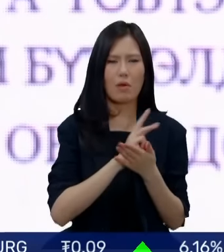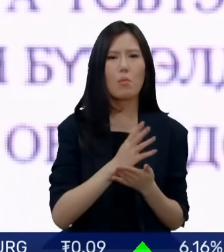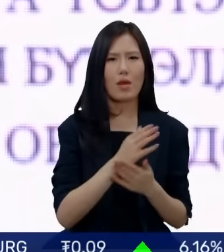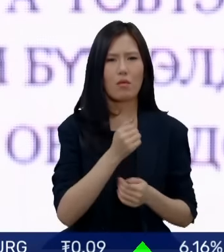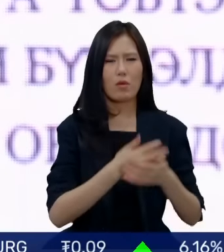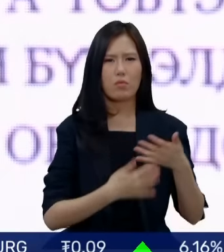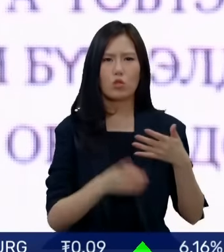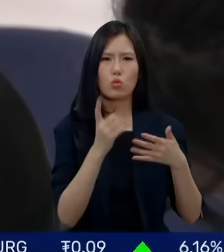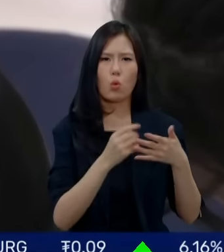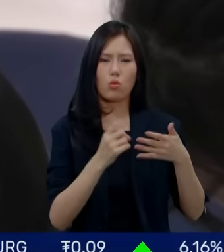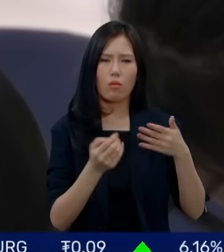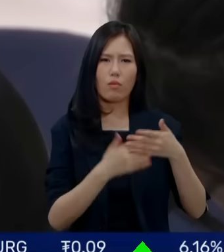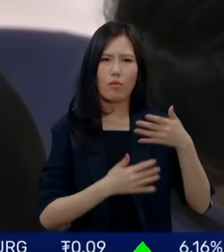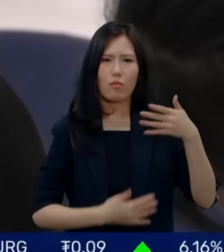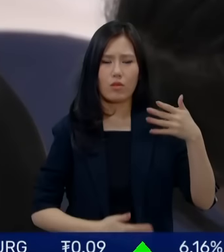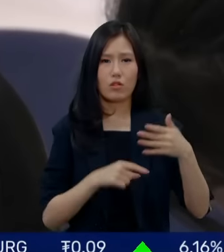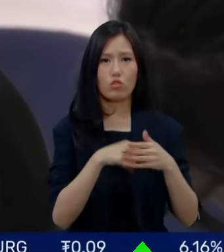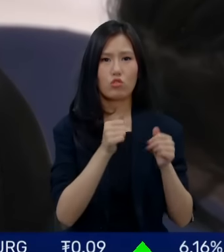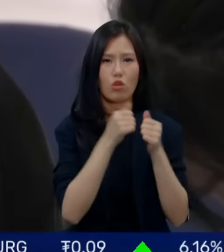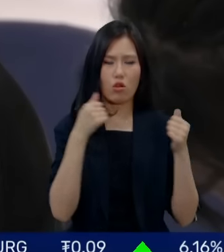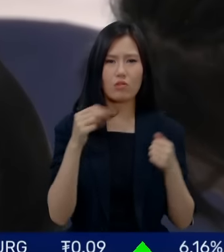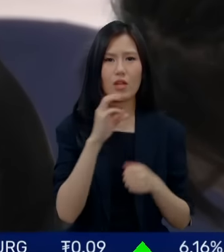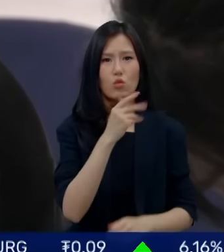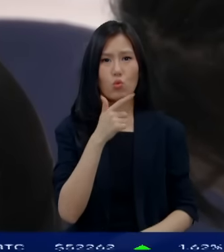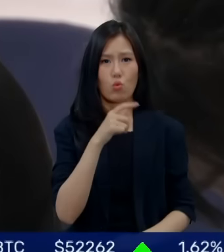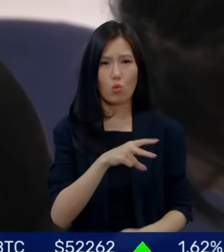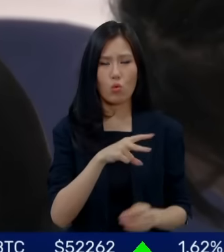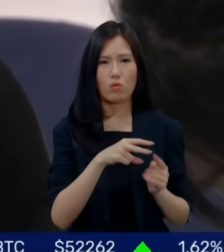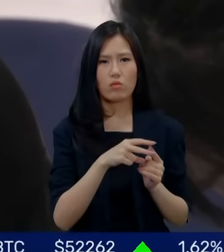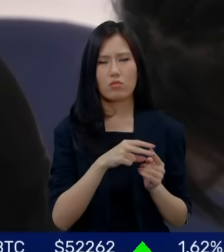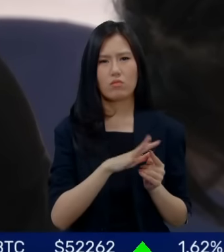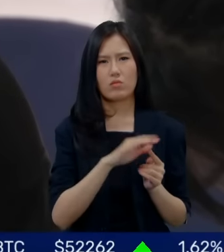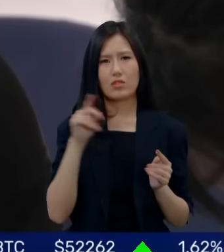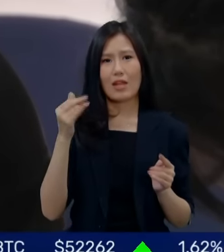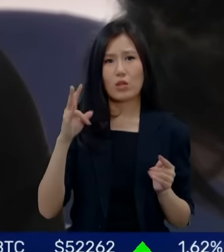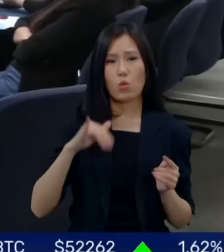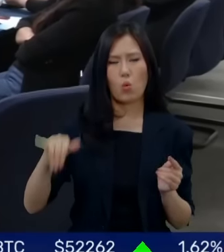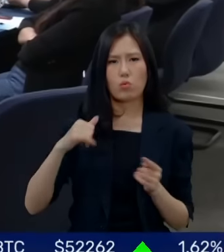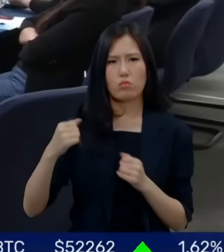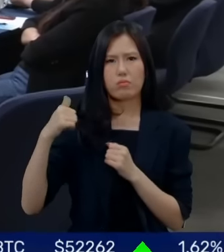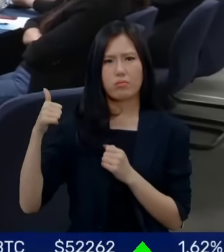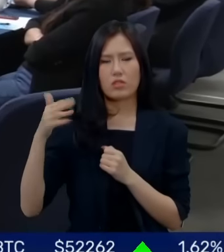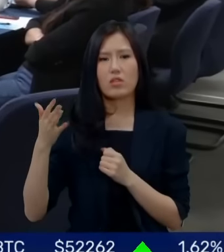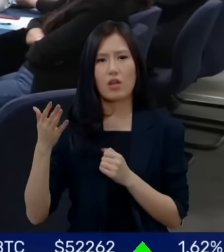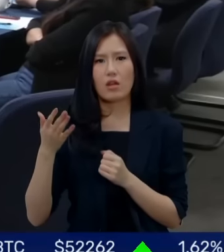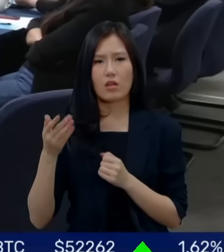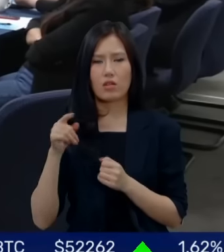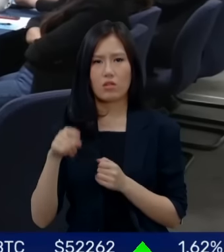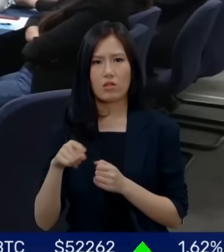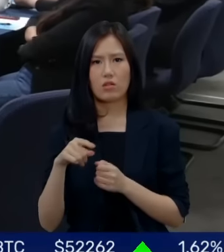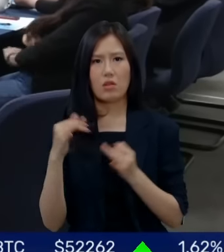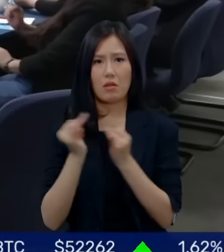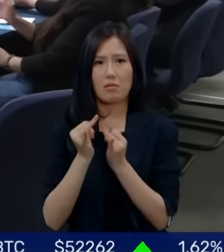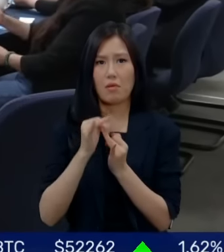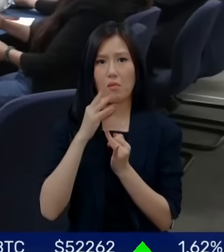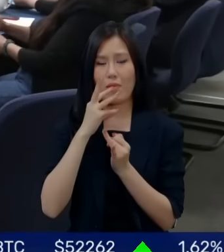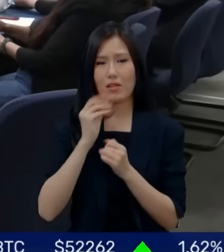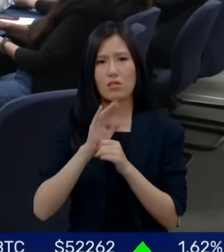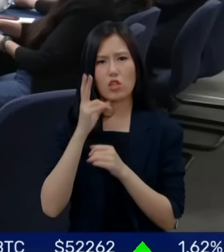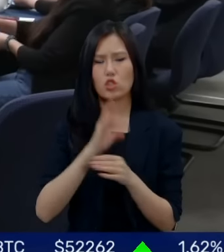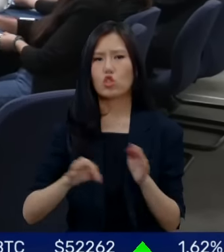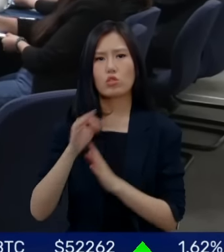хавшигцаар байгаа уламжлалт сонин сэтгүүл одоо ч тус усад хүчтэй хэвэр гэлээ. Учир нь дайн улсын иргэд олон нийтийн сүлжээг мэдээлэл авахд ашигладаггүй байна. За тиймээс